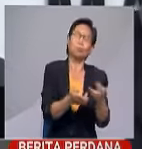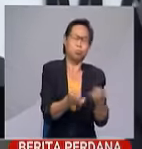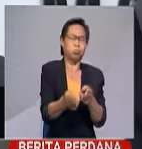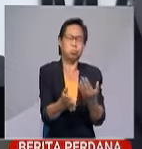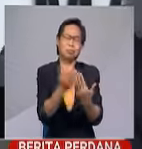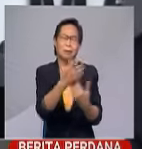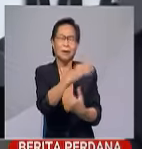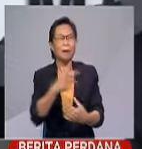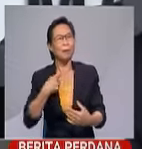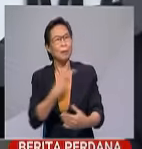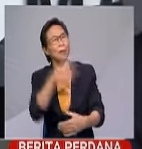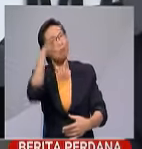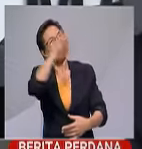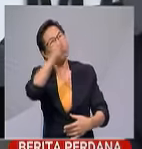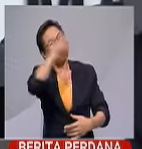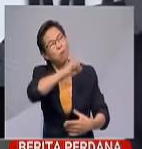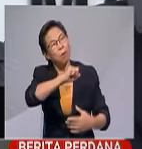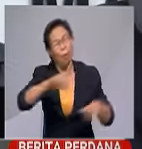kami menjangkakan